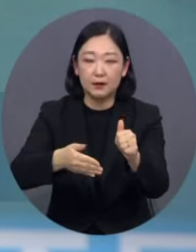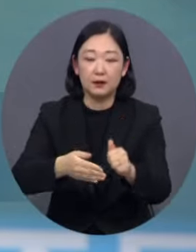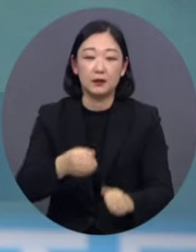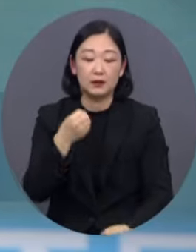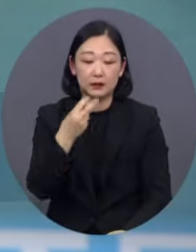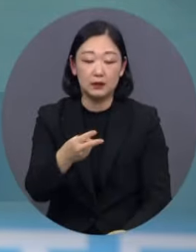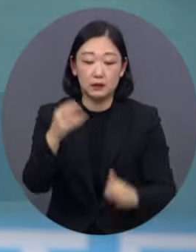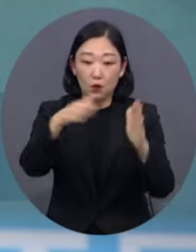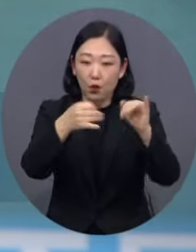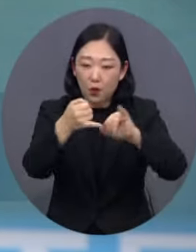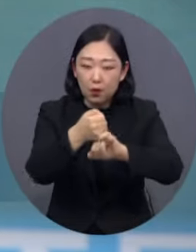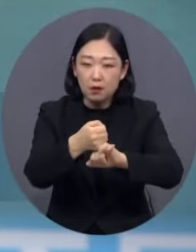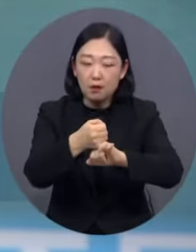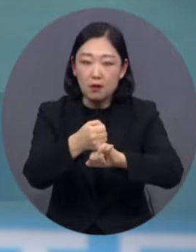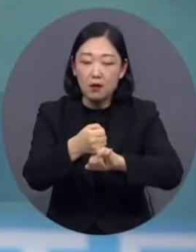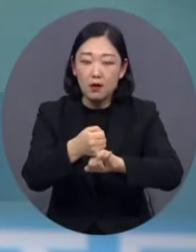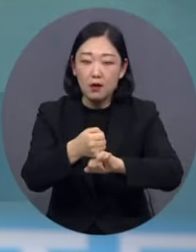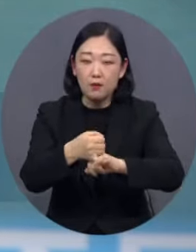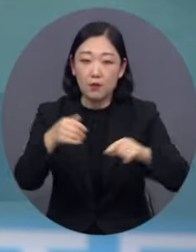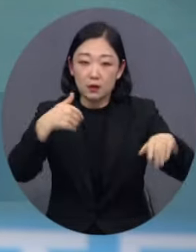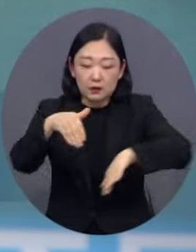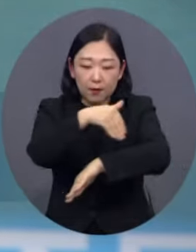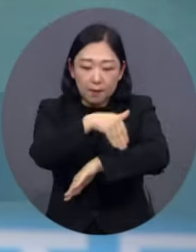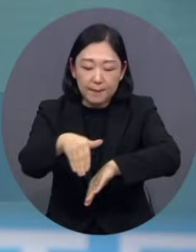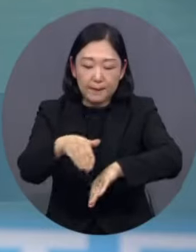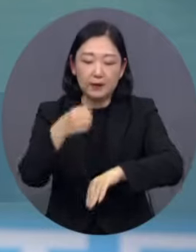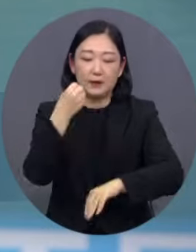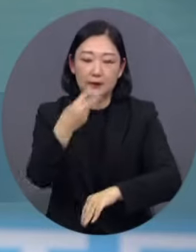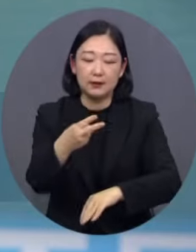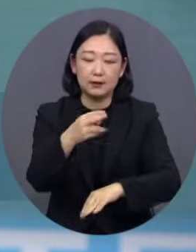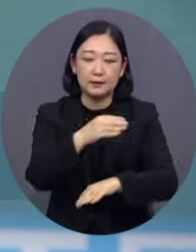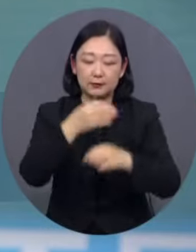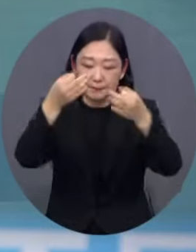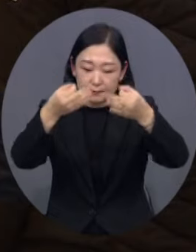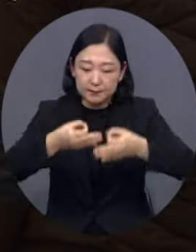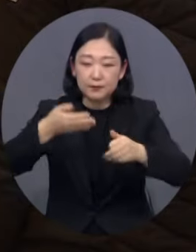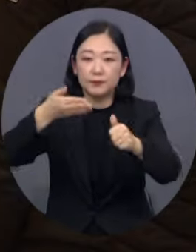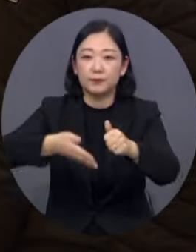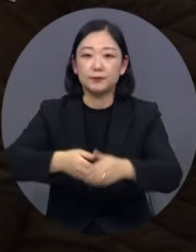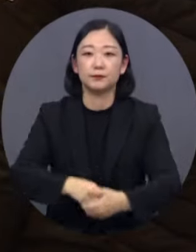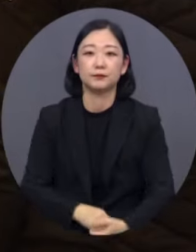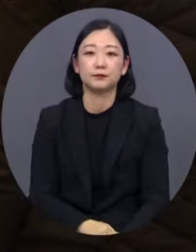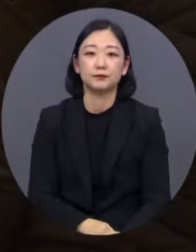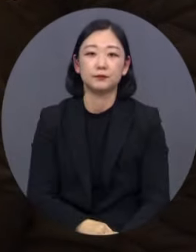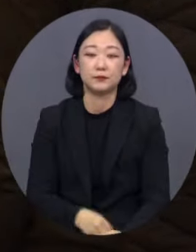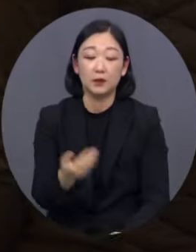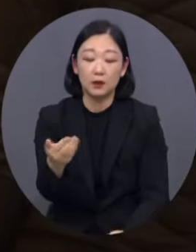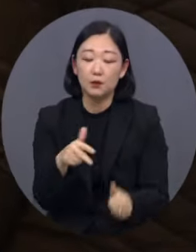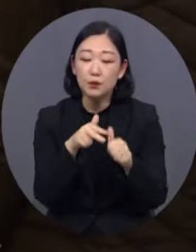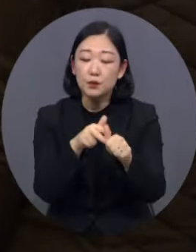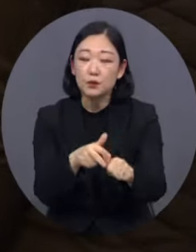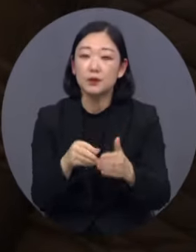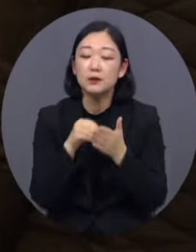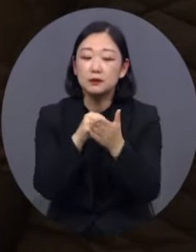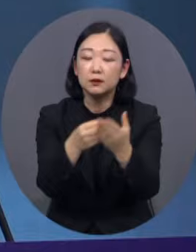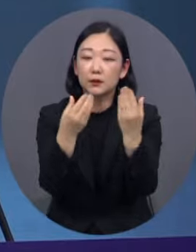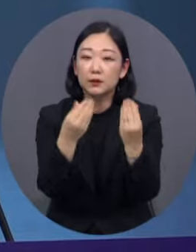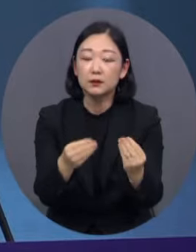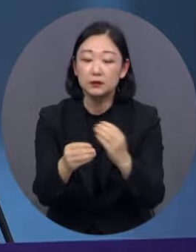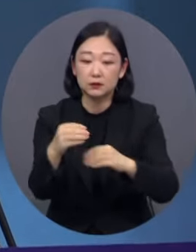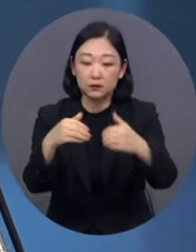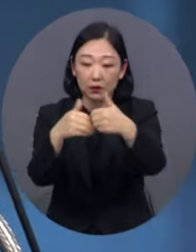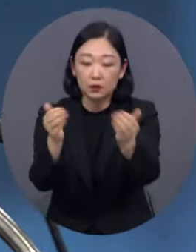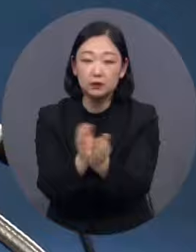저희의 공약, 정책, 임무를 다시 한번 지켜봐 주시길 부탁드리겠습니다. 예비 후보로 등록을 마친